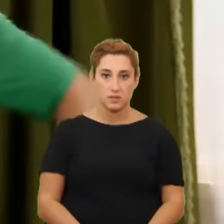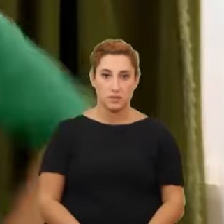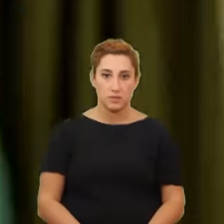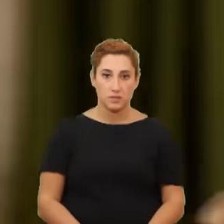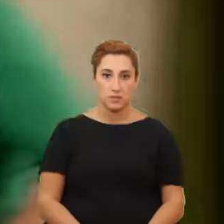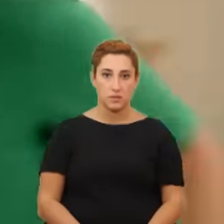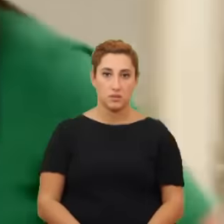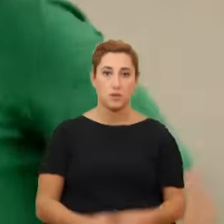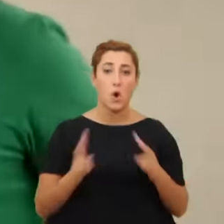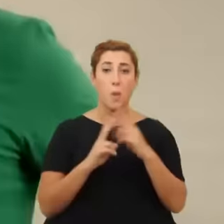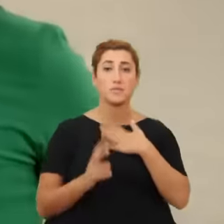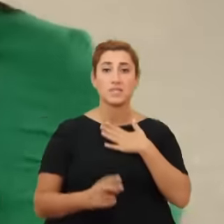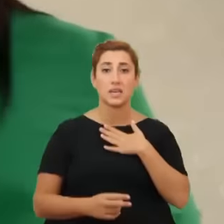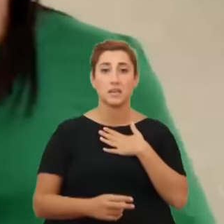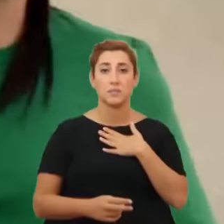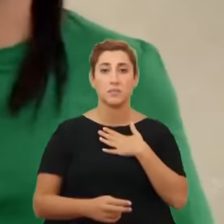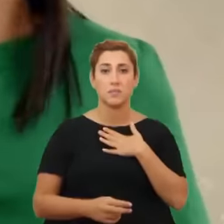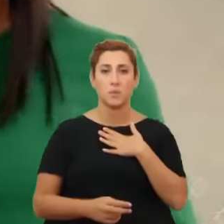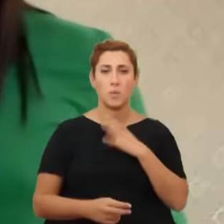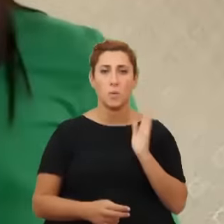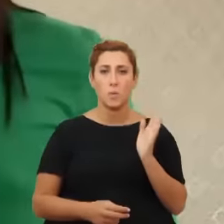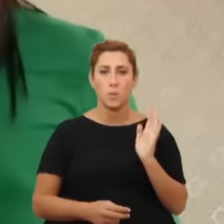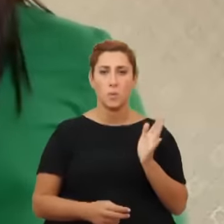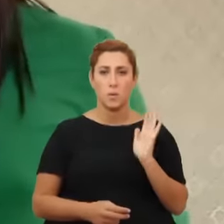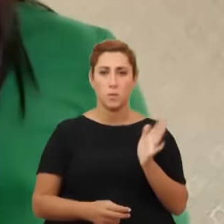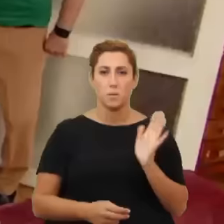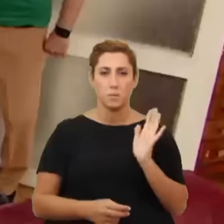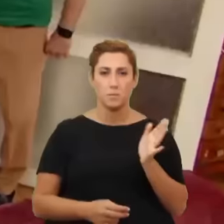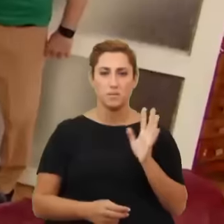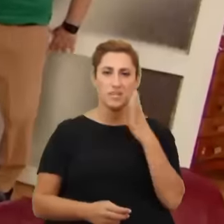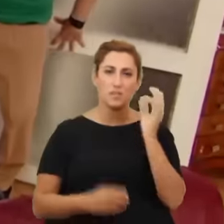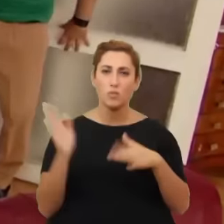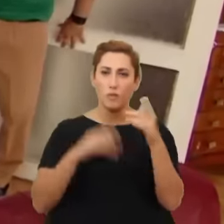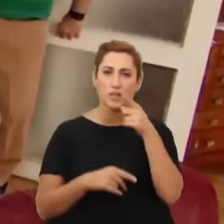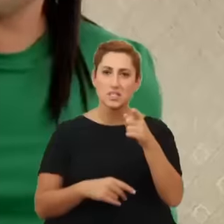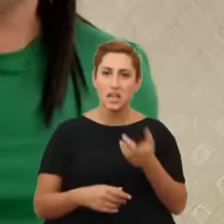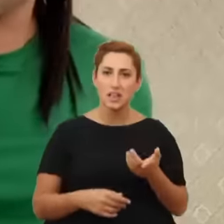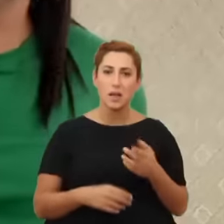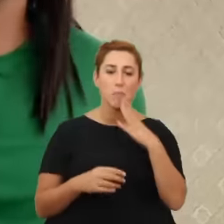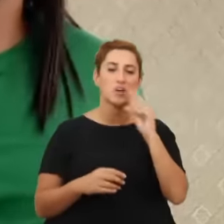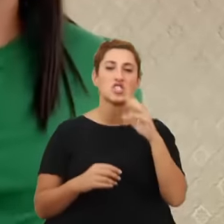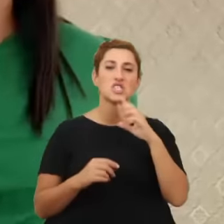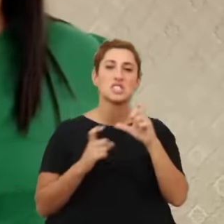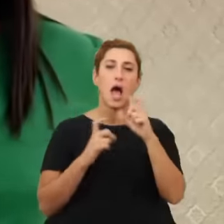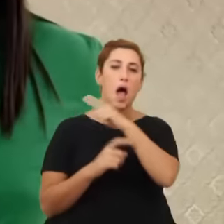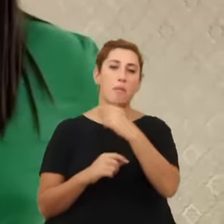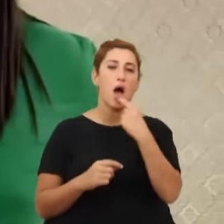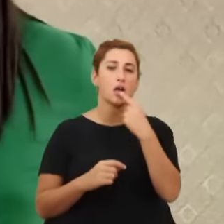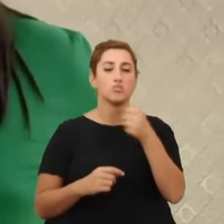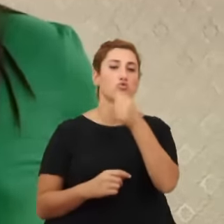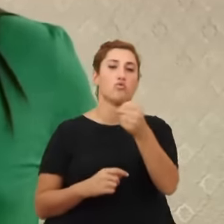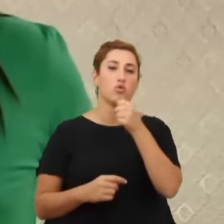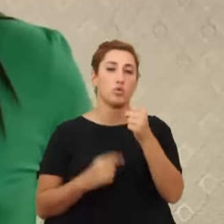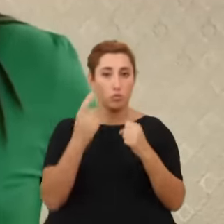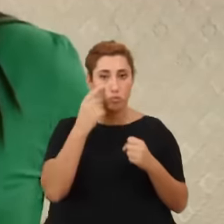koy. Komiserim! Of, of. Kim benzetti seni böyle? Pastacı Sami. Ağzıma